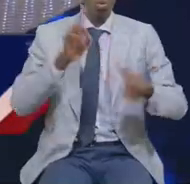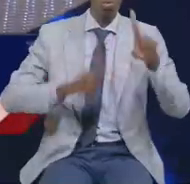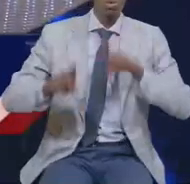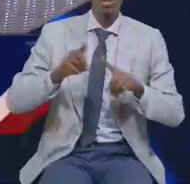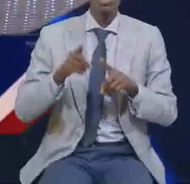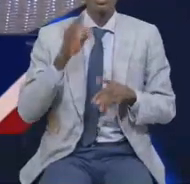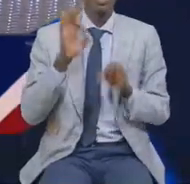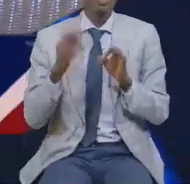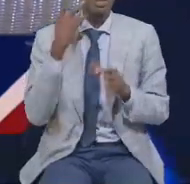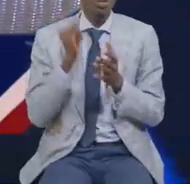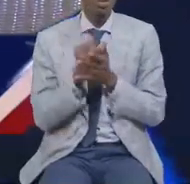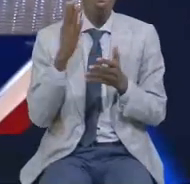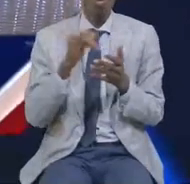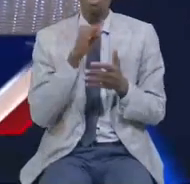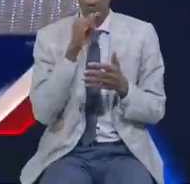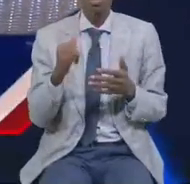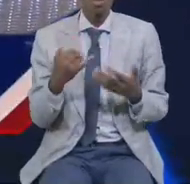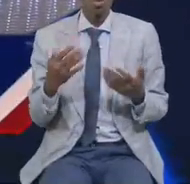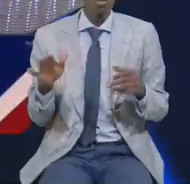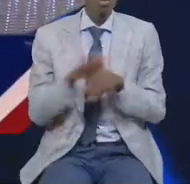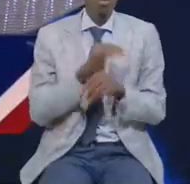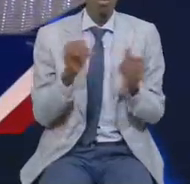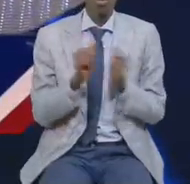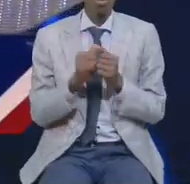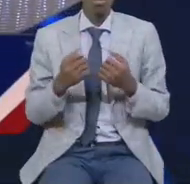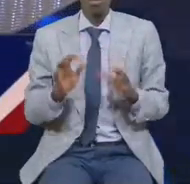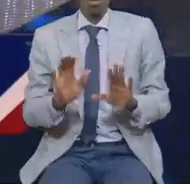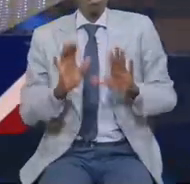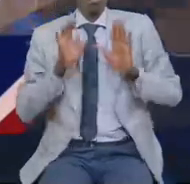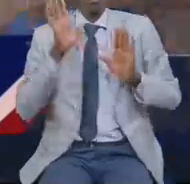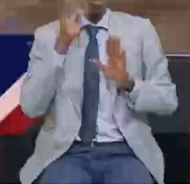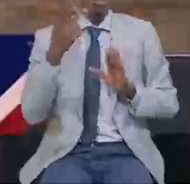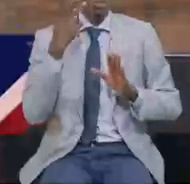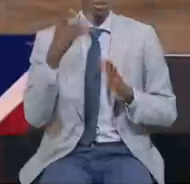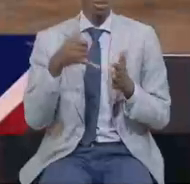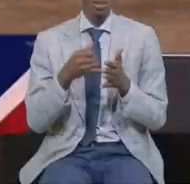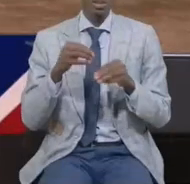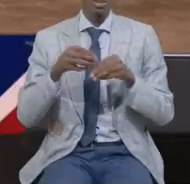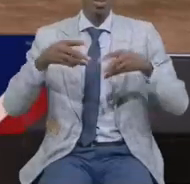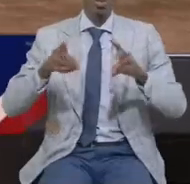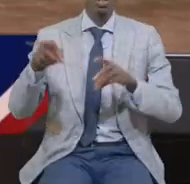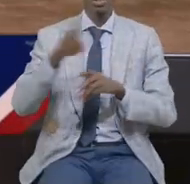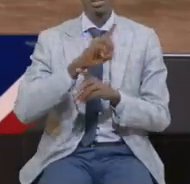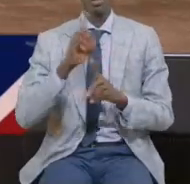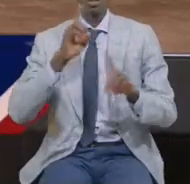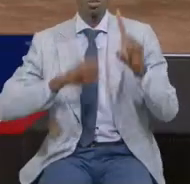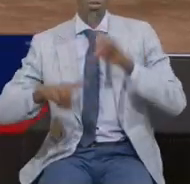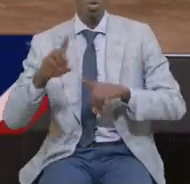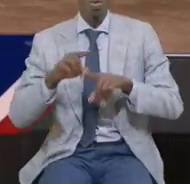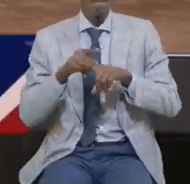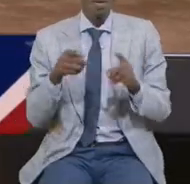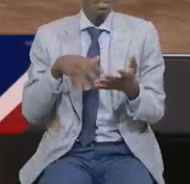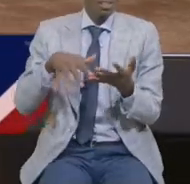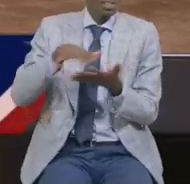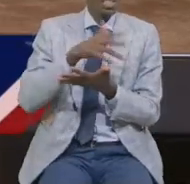dans sa façon de parler. Quand quelqu'un tremble, ça peut se montrer dans sa voix. Mais